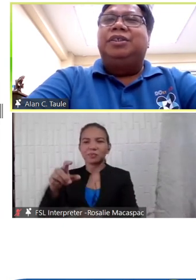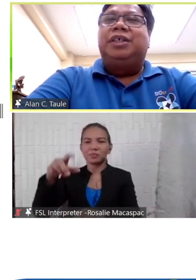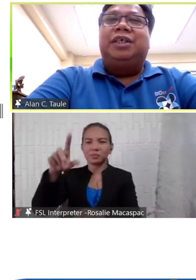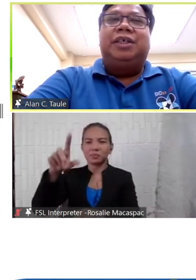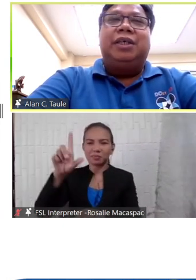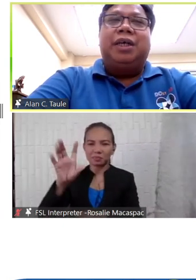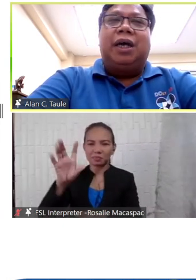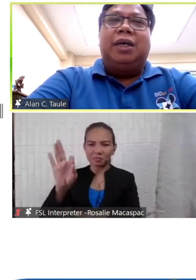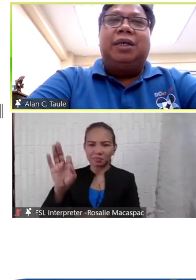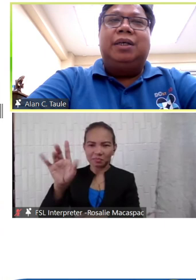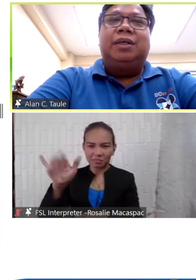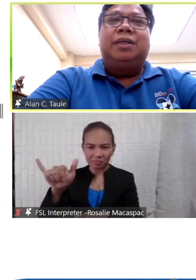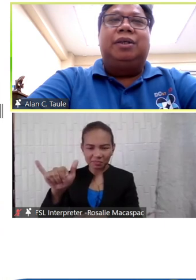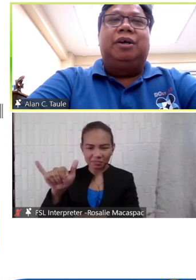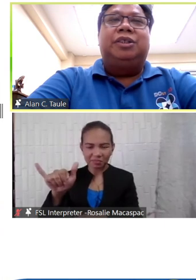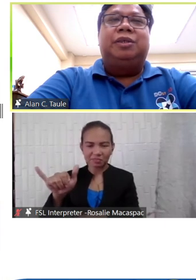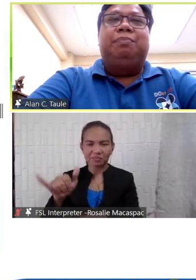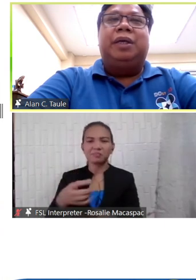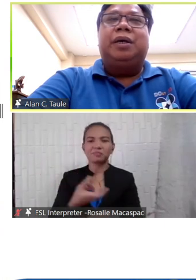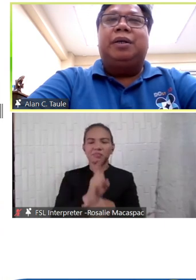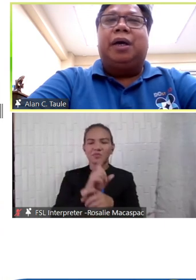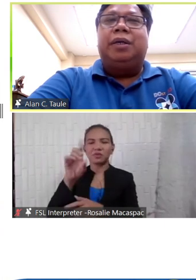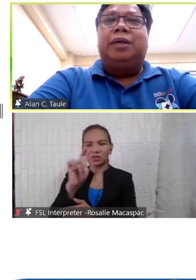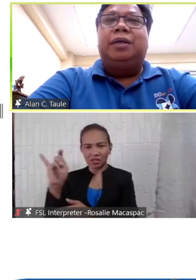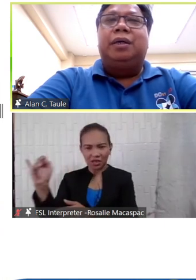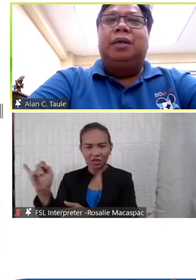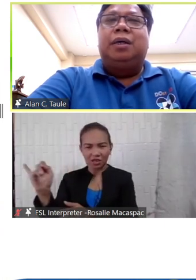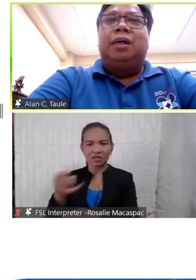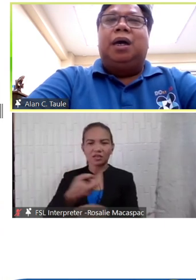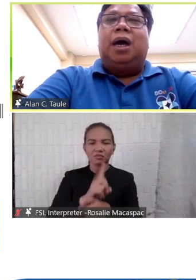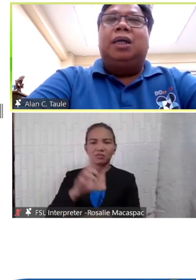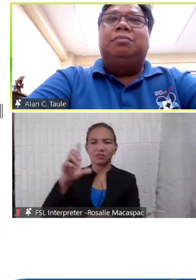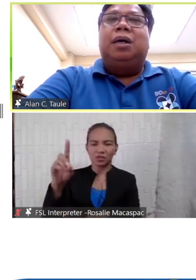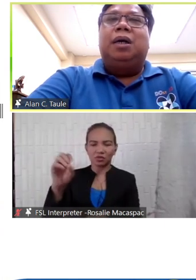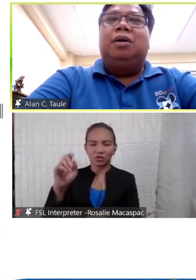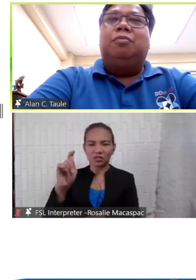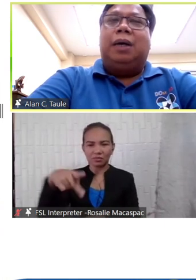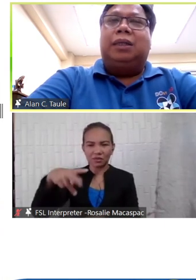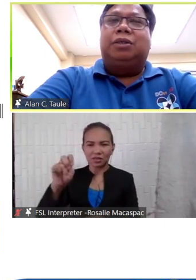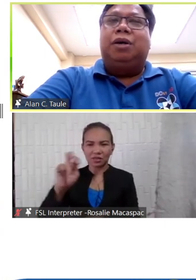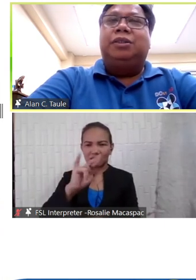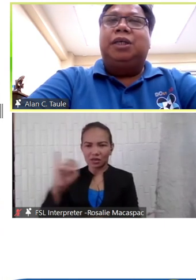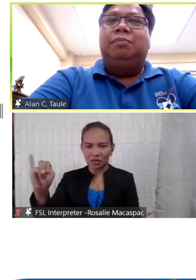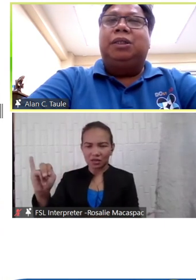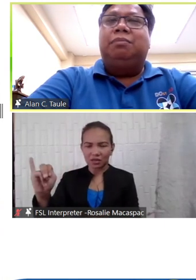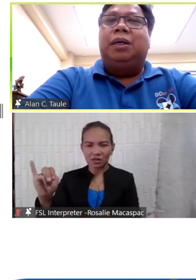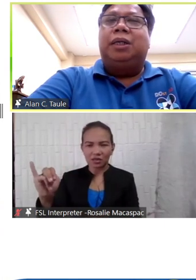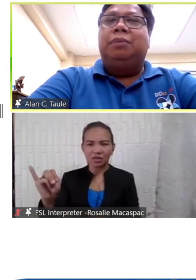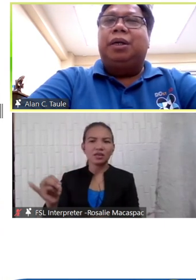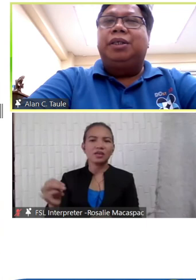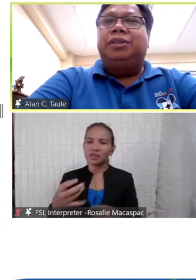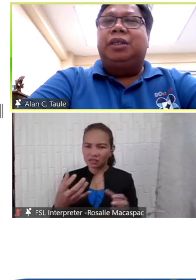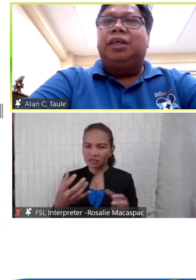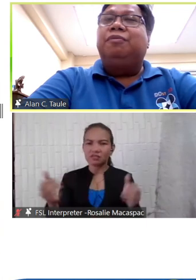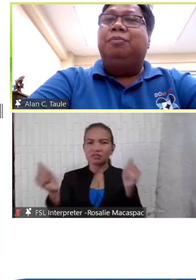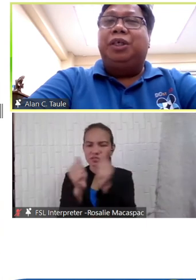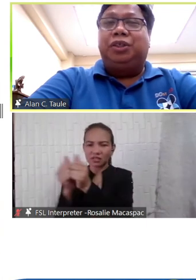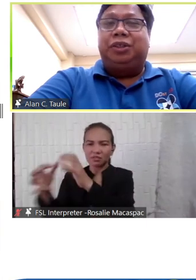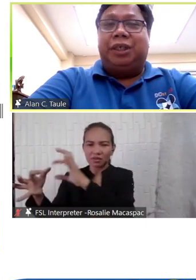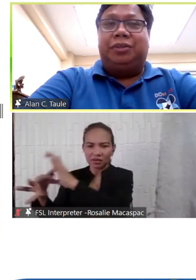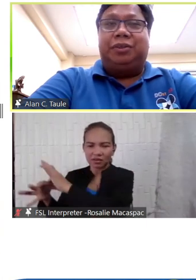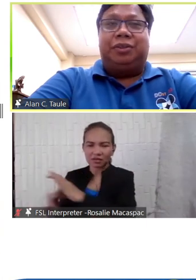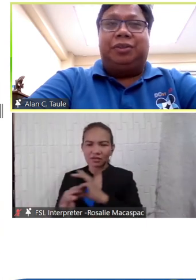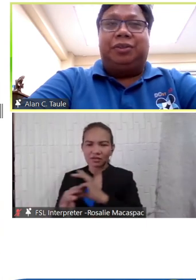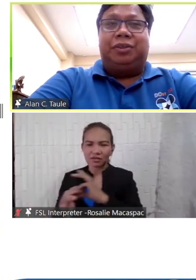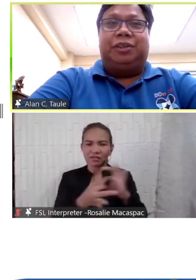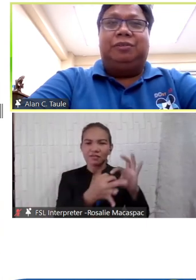sa DOST-STII, DOST-PNRI, at mga kumakatawan sa iba't ibang libraries at